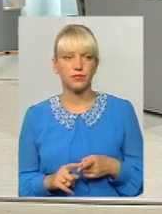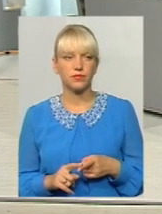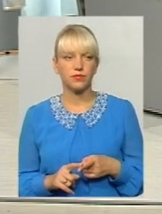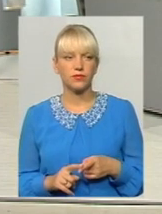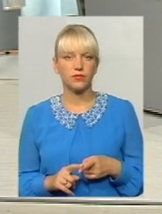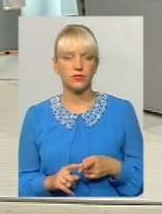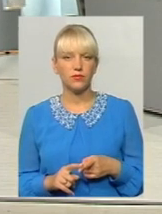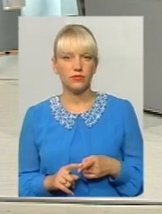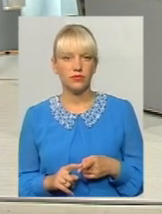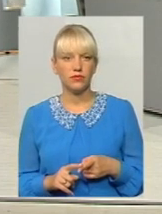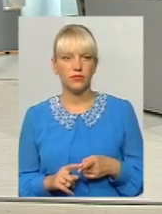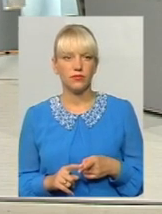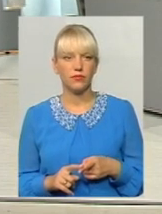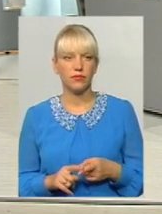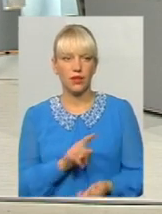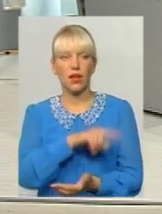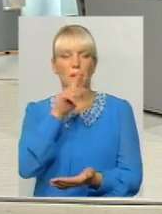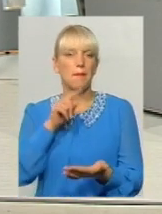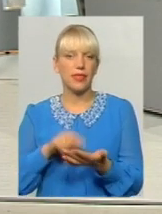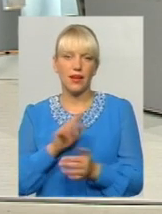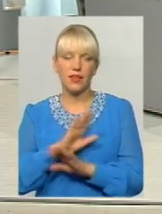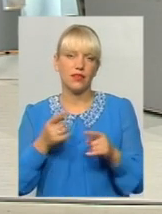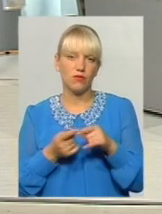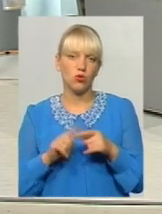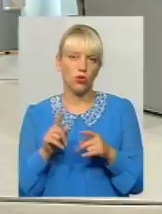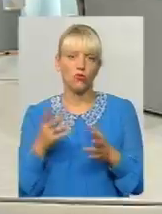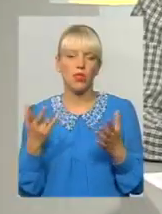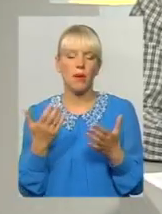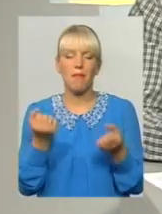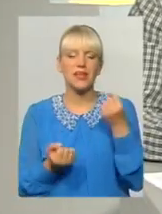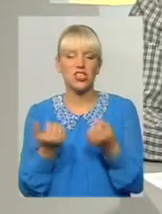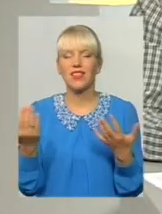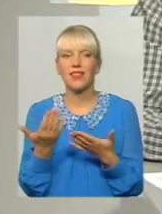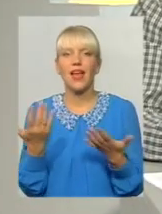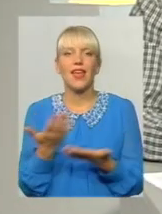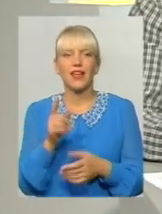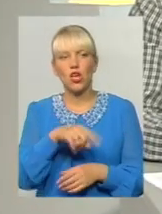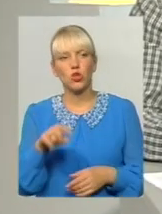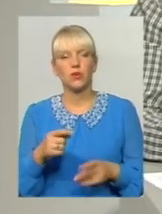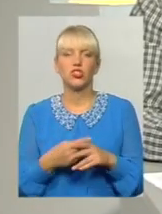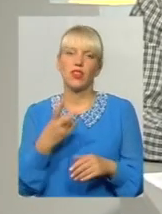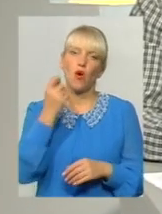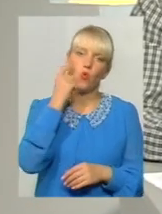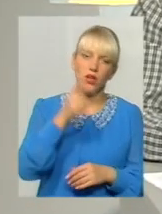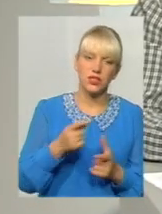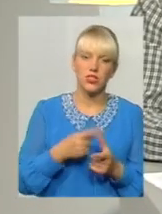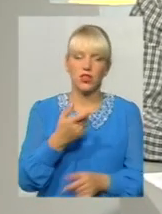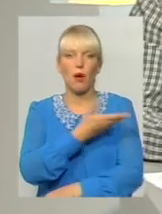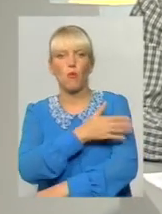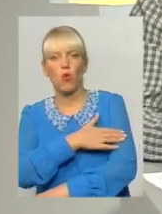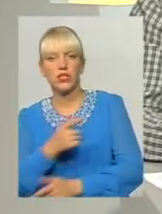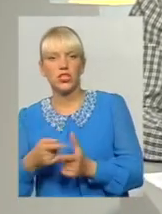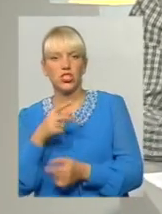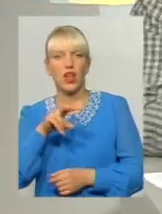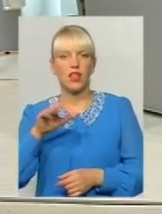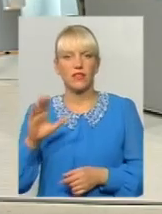тут взагалі тут питання, ну, питання не в тому, машина на яких номерах, так, на українських чи там польських чи литовських, але